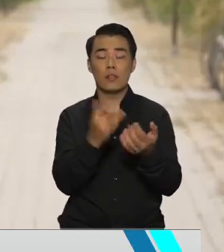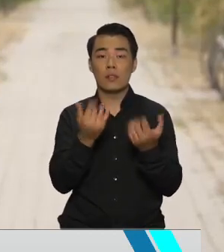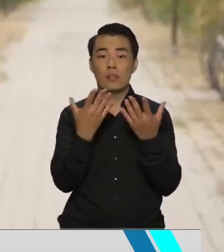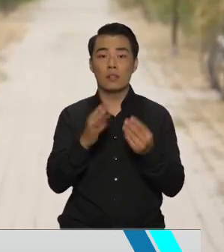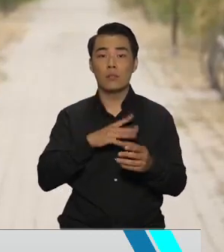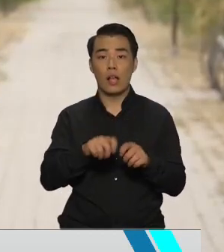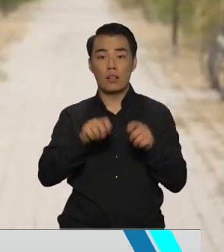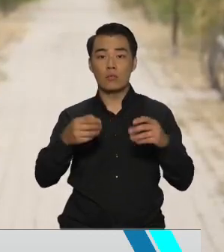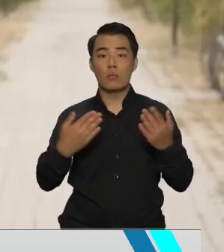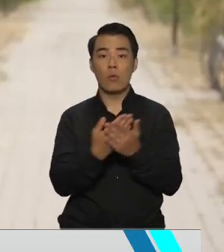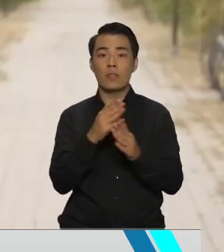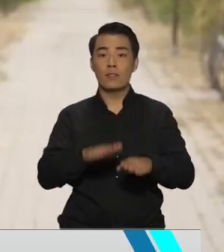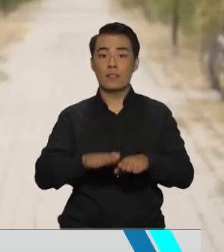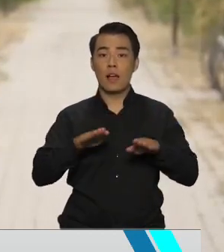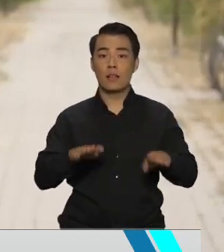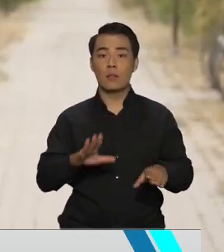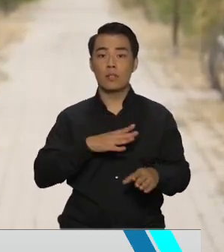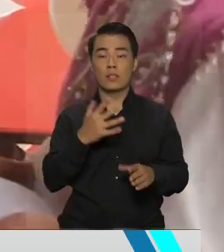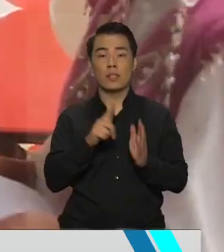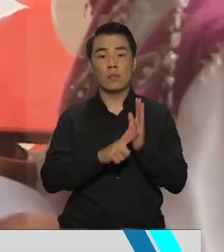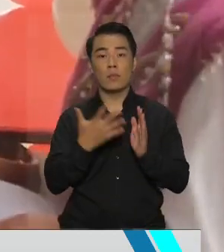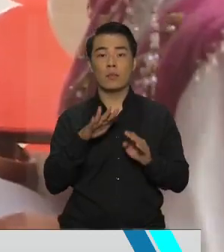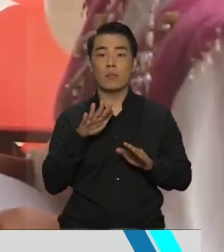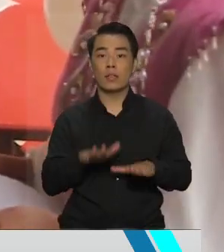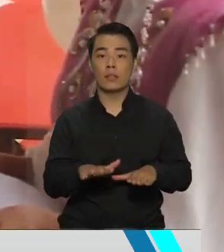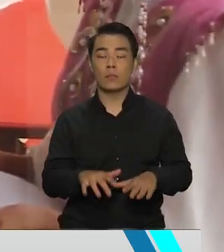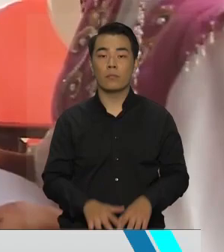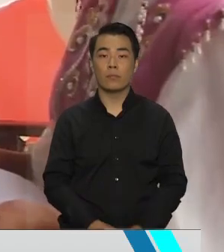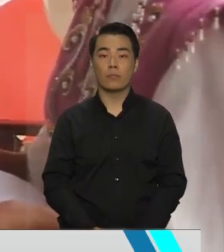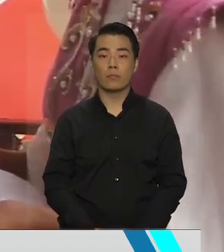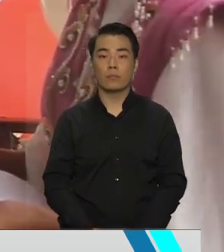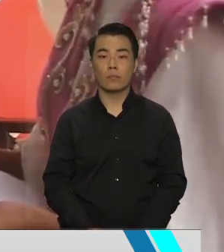открыли новый детский сад на 75 мест.